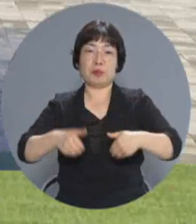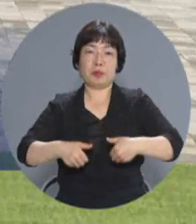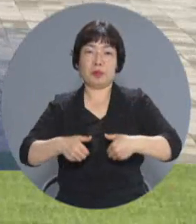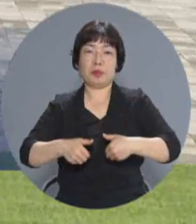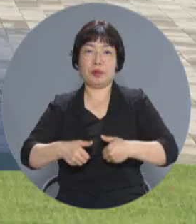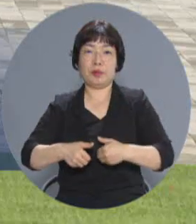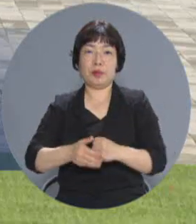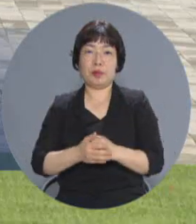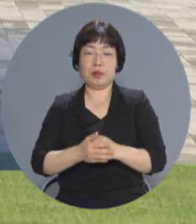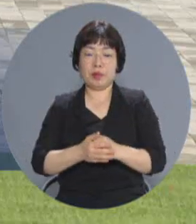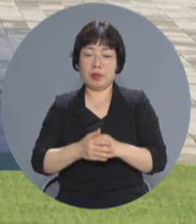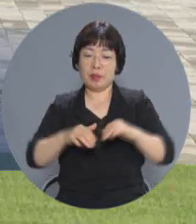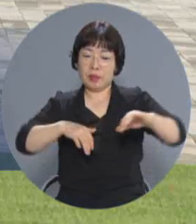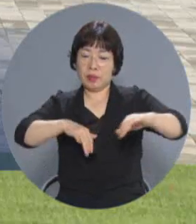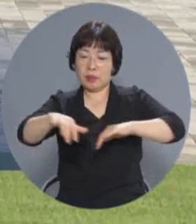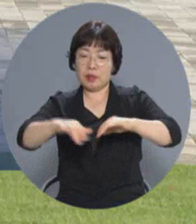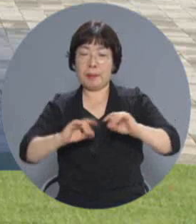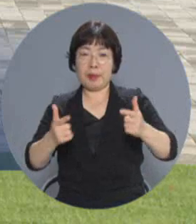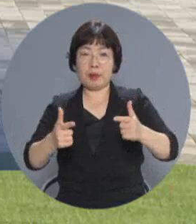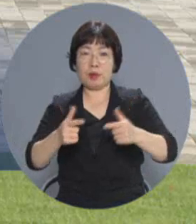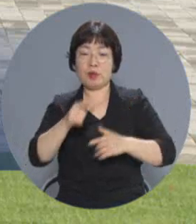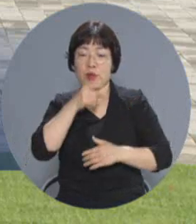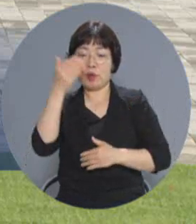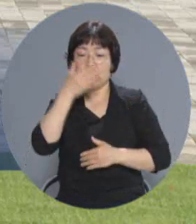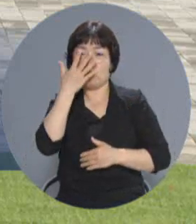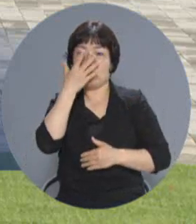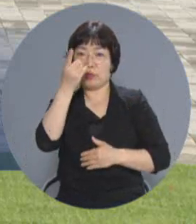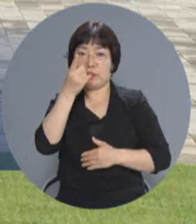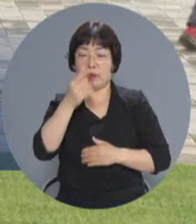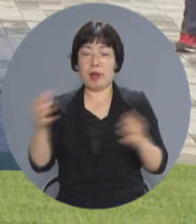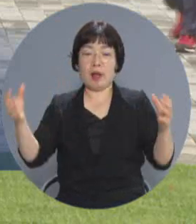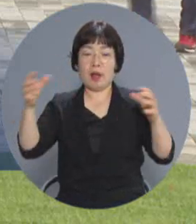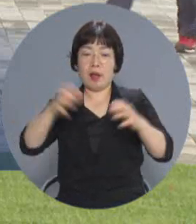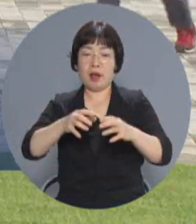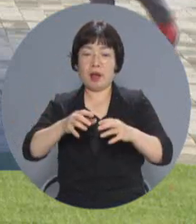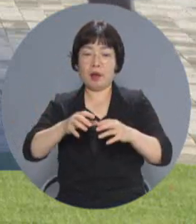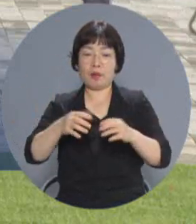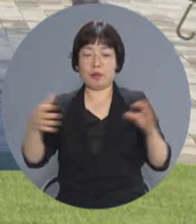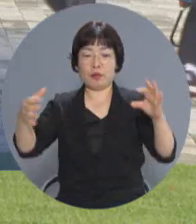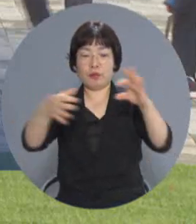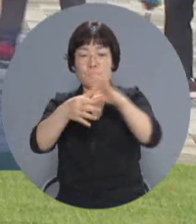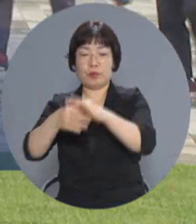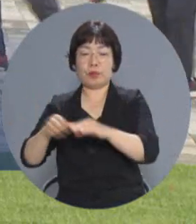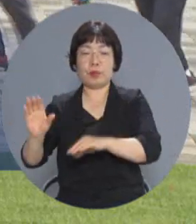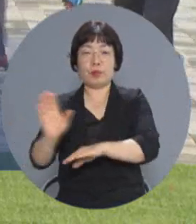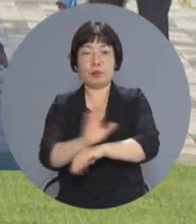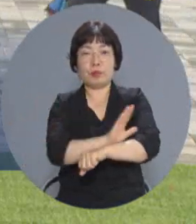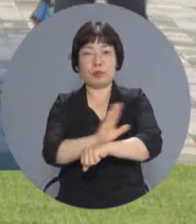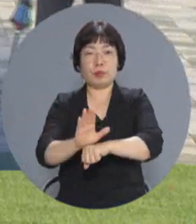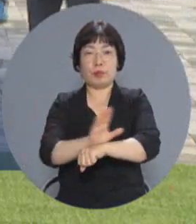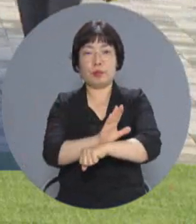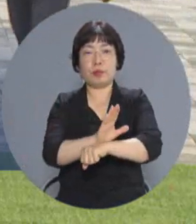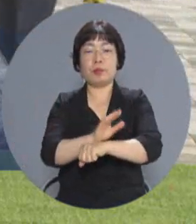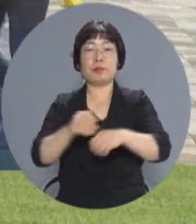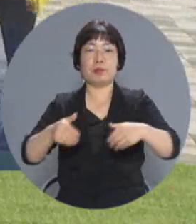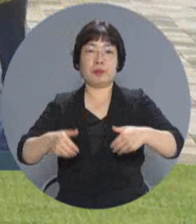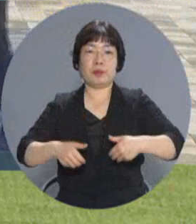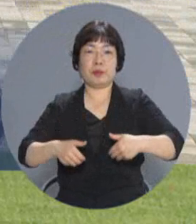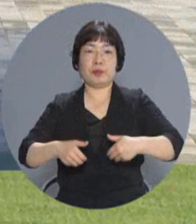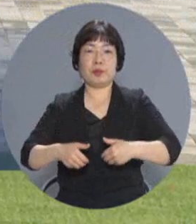같은 거겠죠. 그리고 시내뿐만이 아니라 인근 도시까지도 자동차보다 더 빨리 오고 갈 수 있는 광역